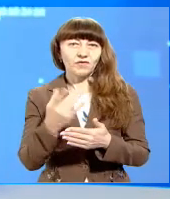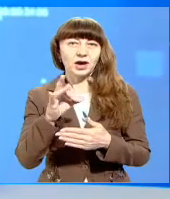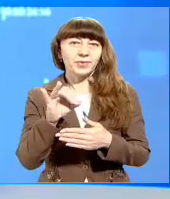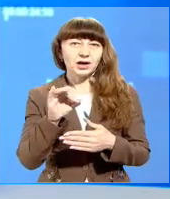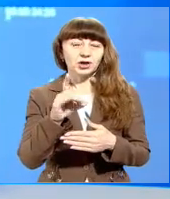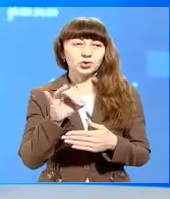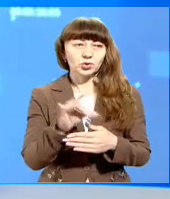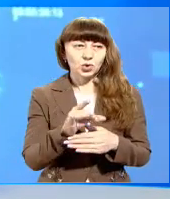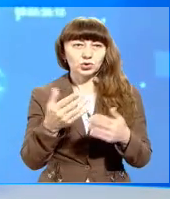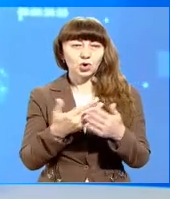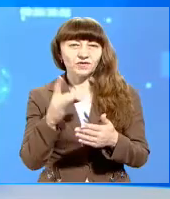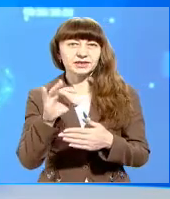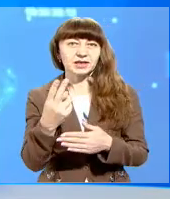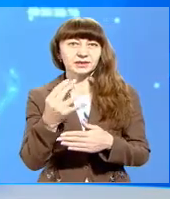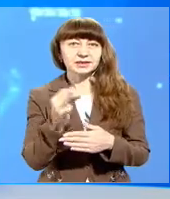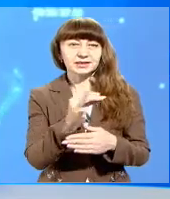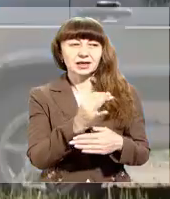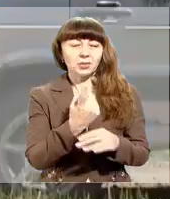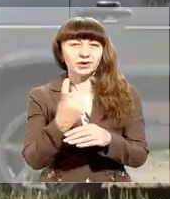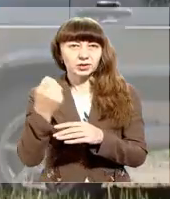қатысуымен өткен жиында белгілі болды.